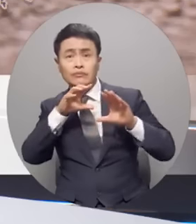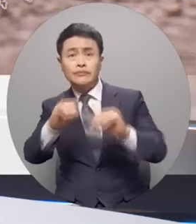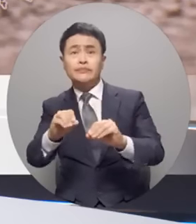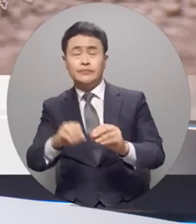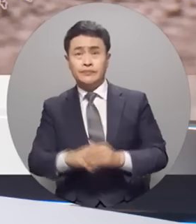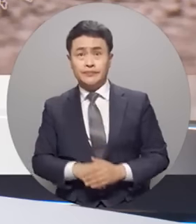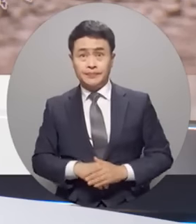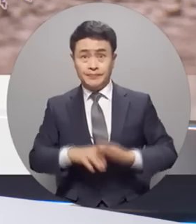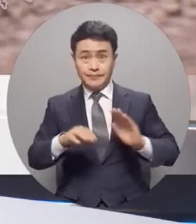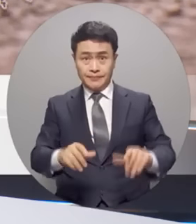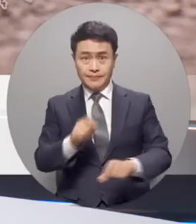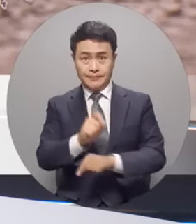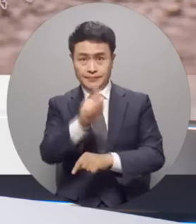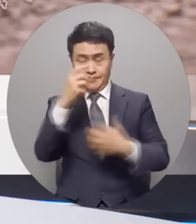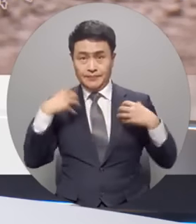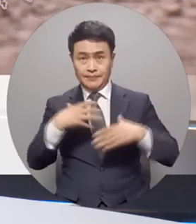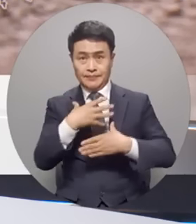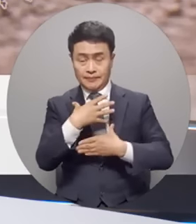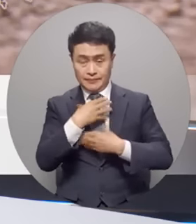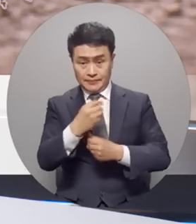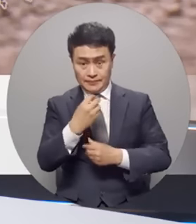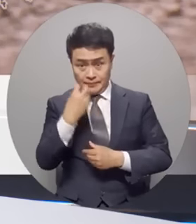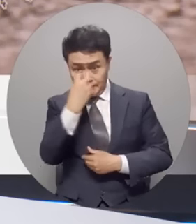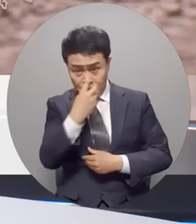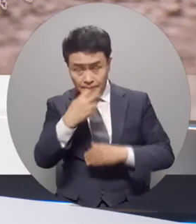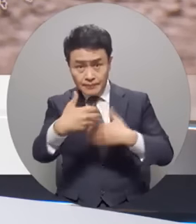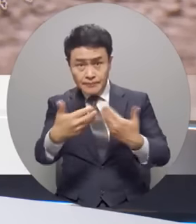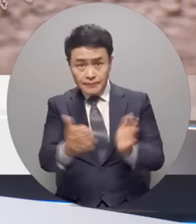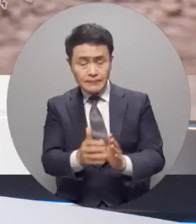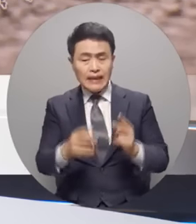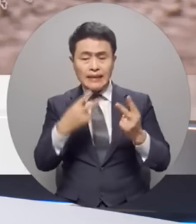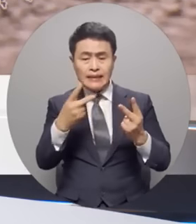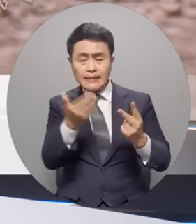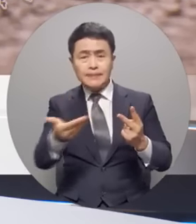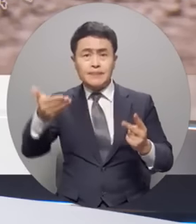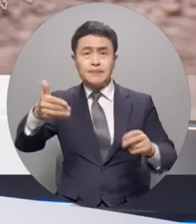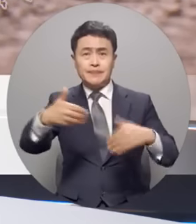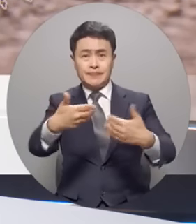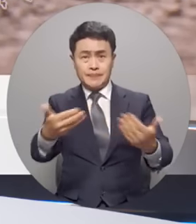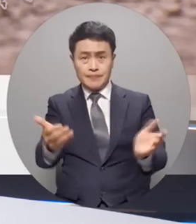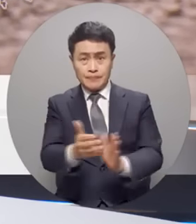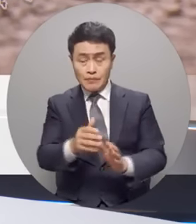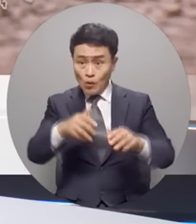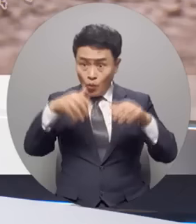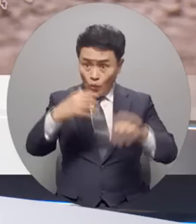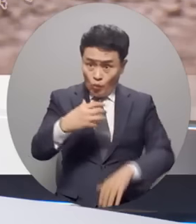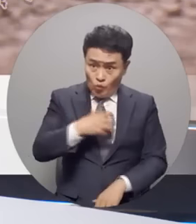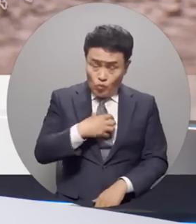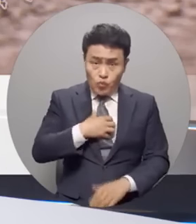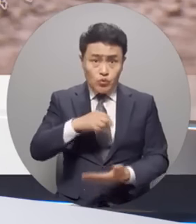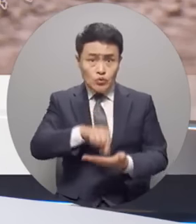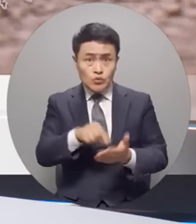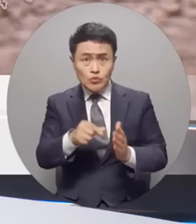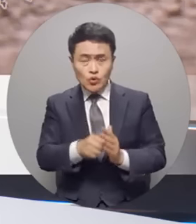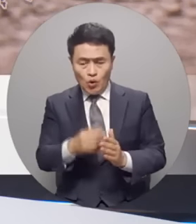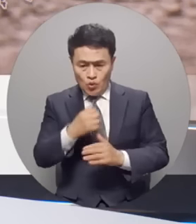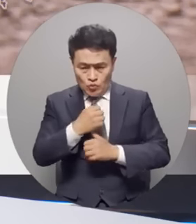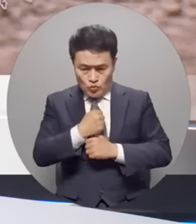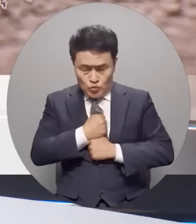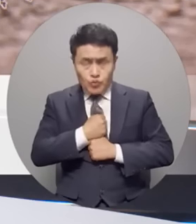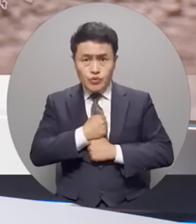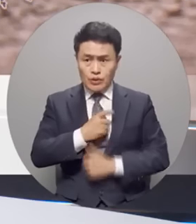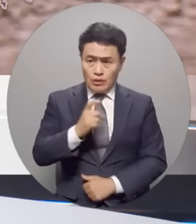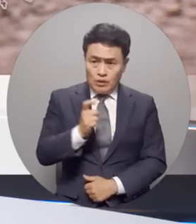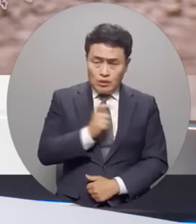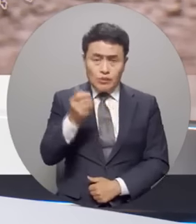중단됐습니다. 행정안전부는 중앙재난안전대책본부를 2단계로 격상하고 호우위기 경보 수준도 주의에서 경계